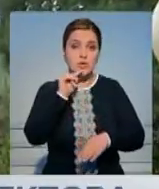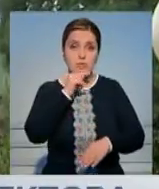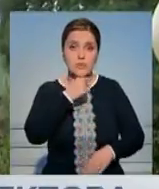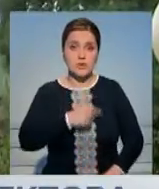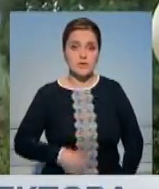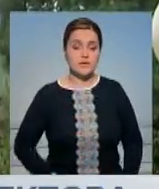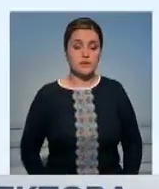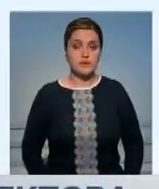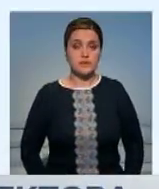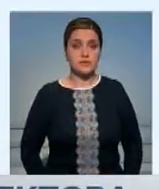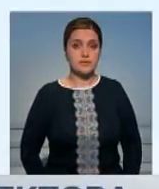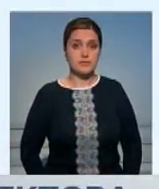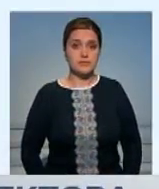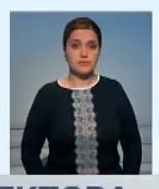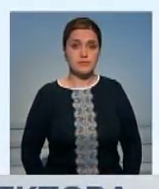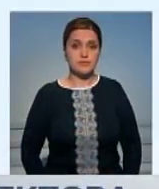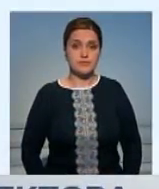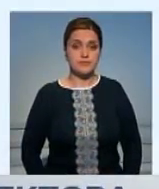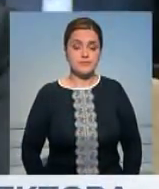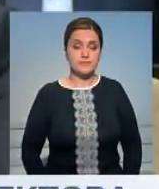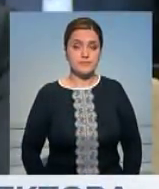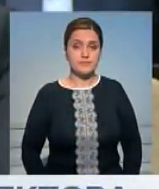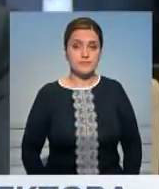кредитовать экономику.